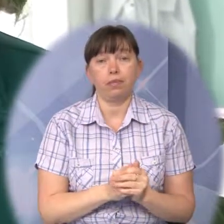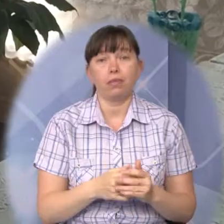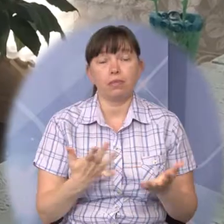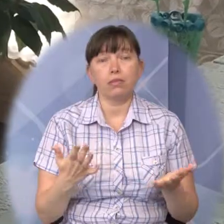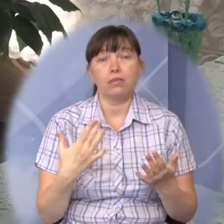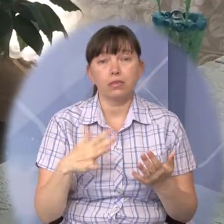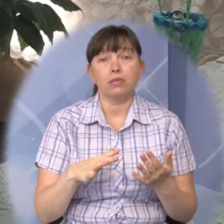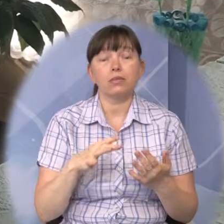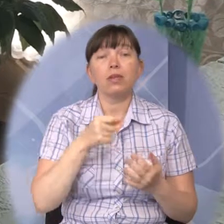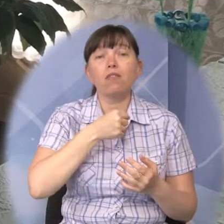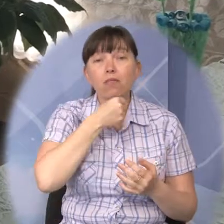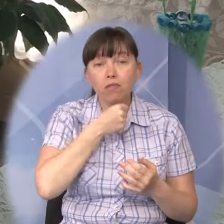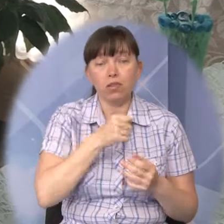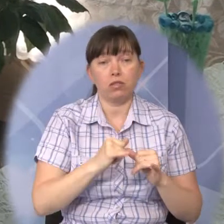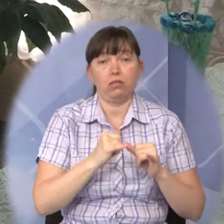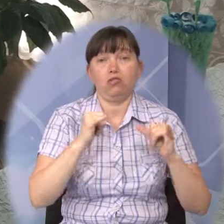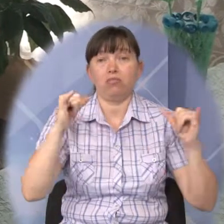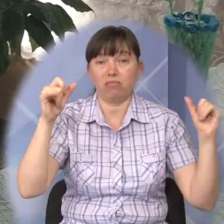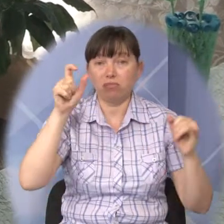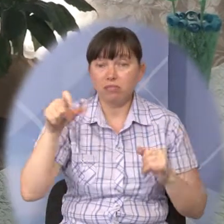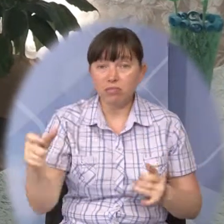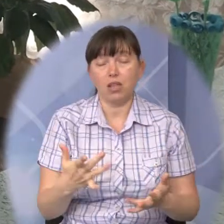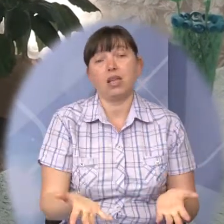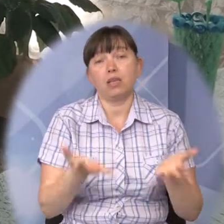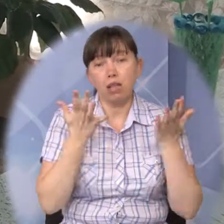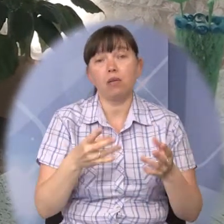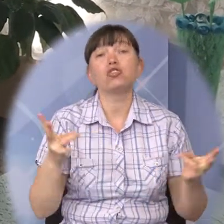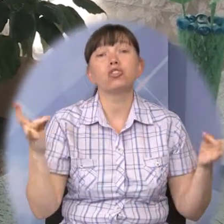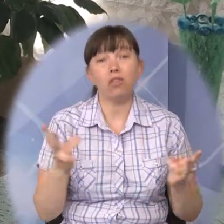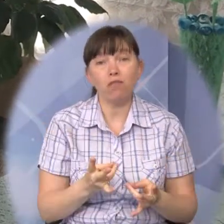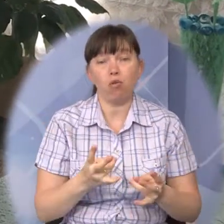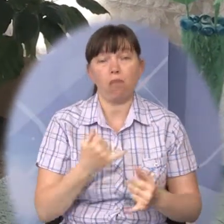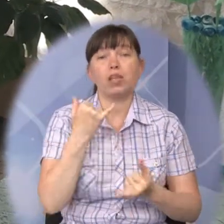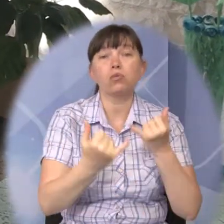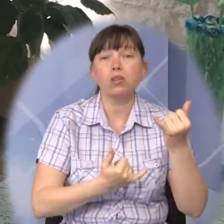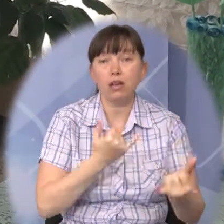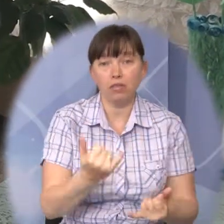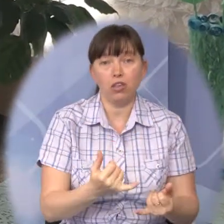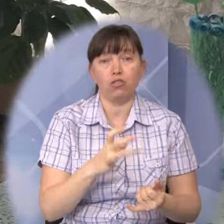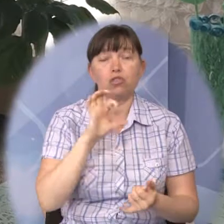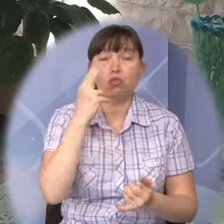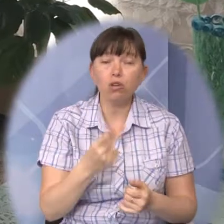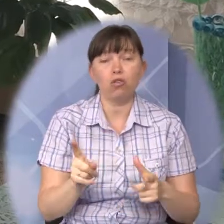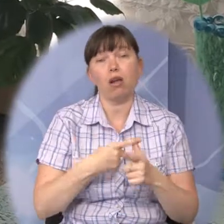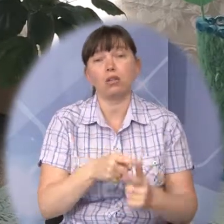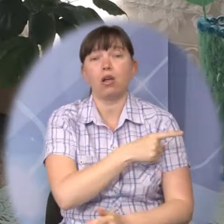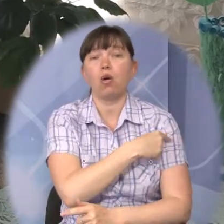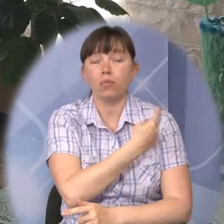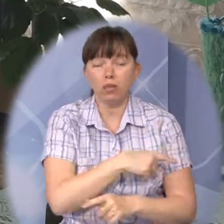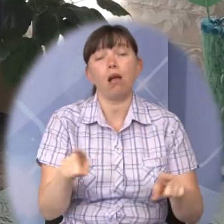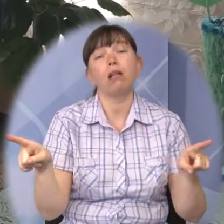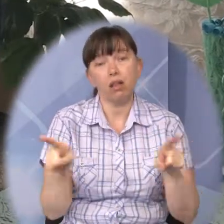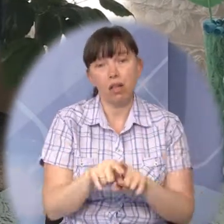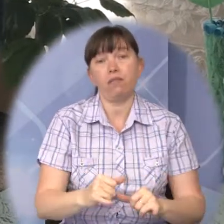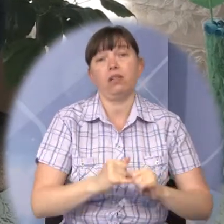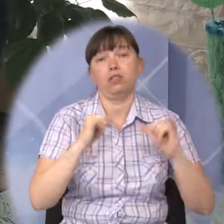posibilului. Pe an ce trece, numărul vârstnicilor crește, da? Respectiv și nevoia pentru servicii, fie sociale sau medicale, la